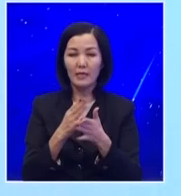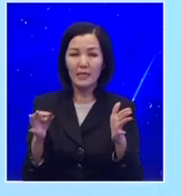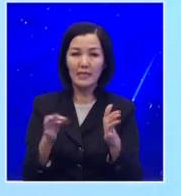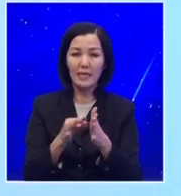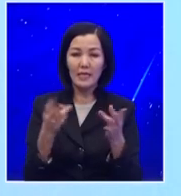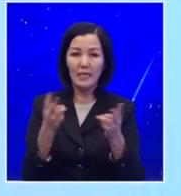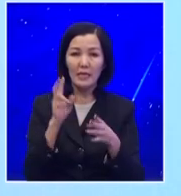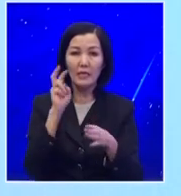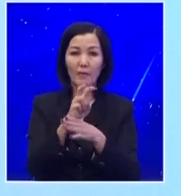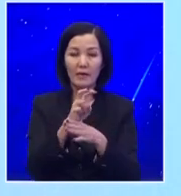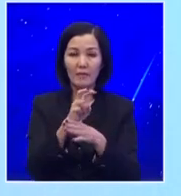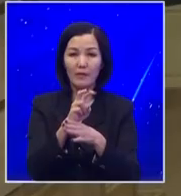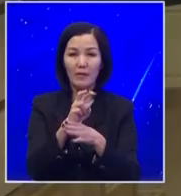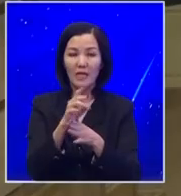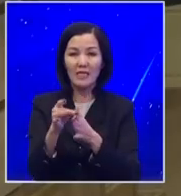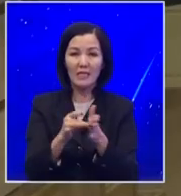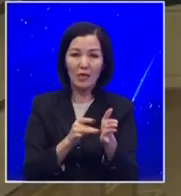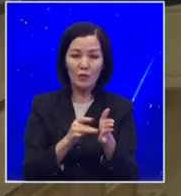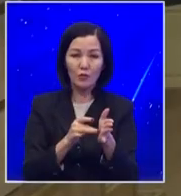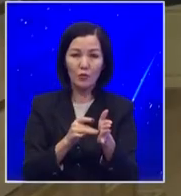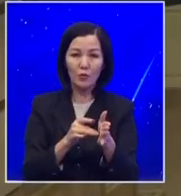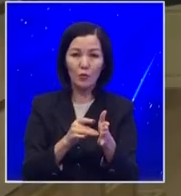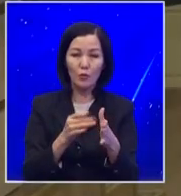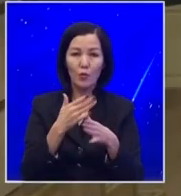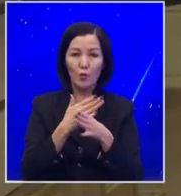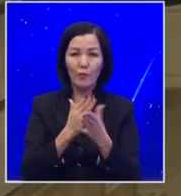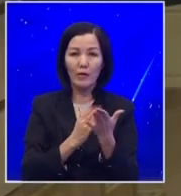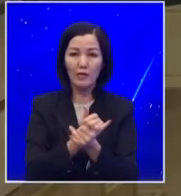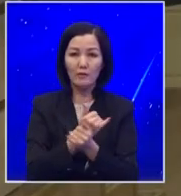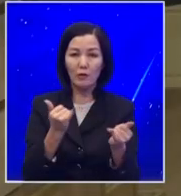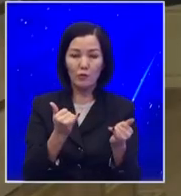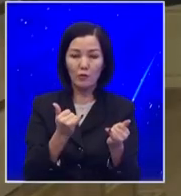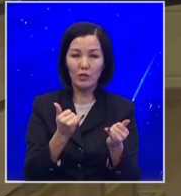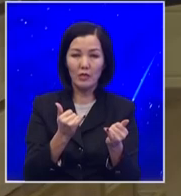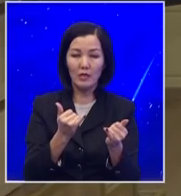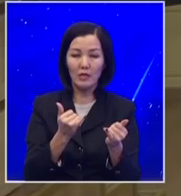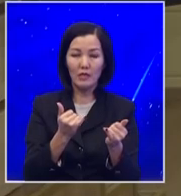керекті районға барып, сол жерде өзінің көмегін көрсетіп, өзімізге осы